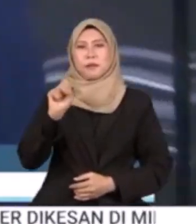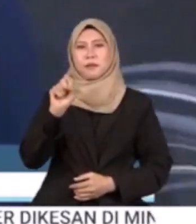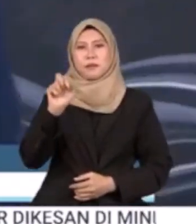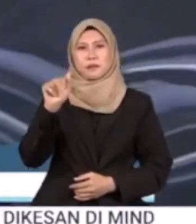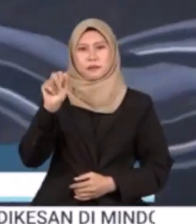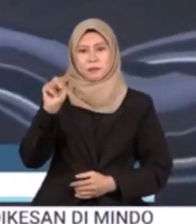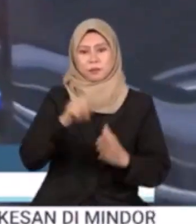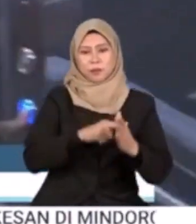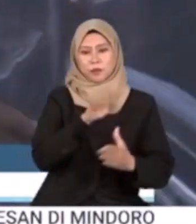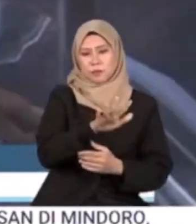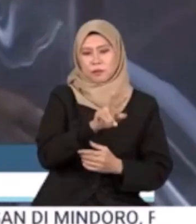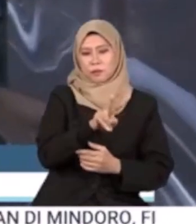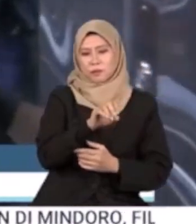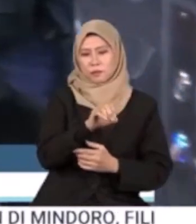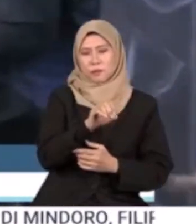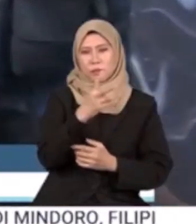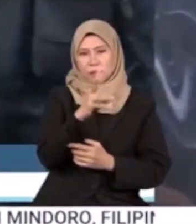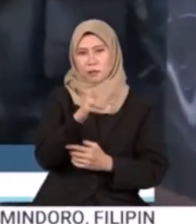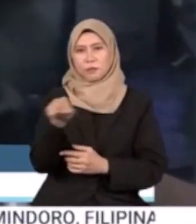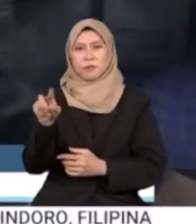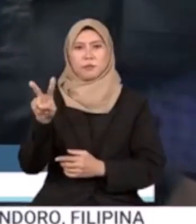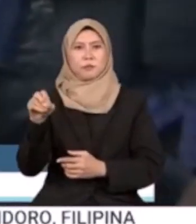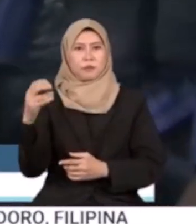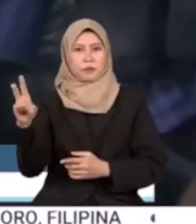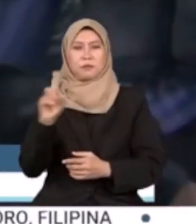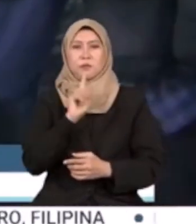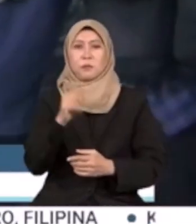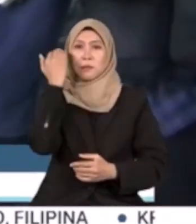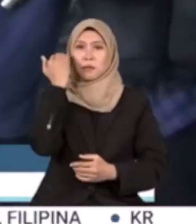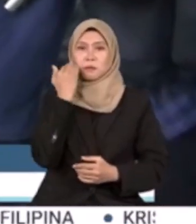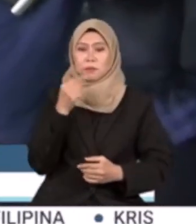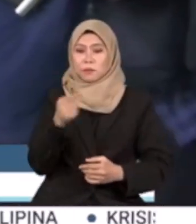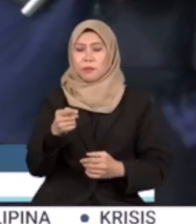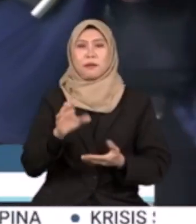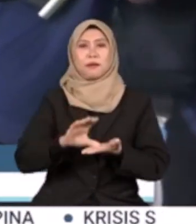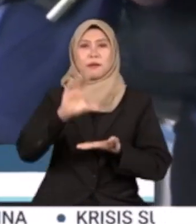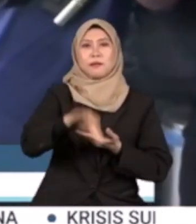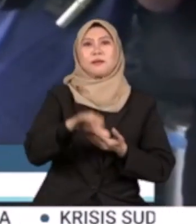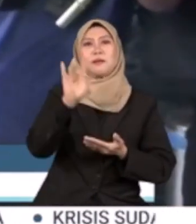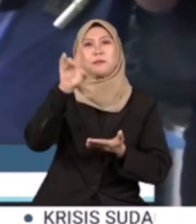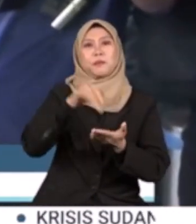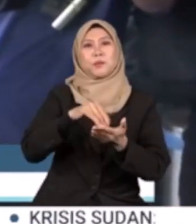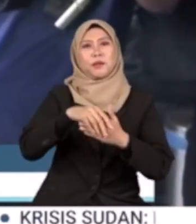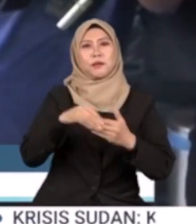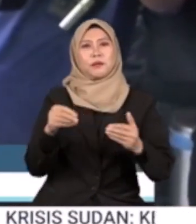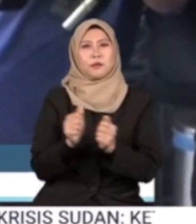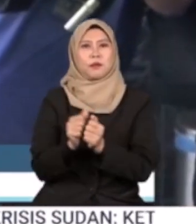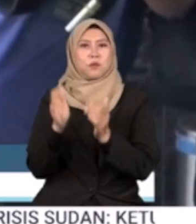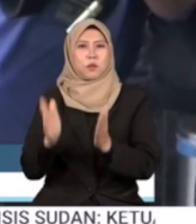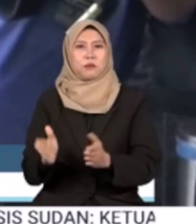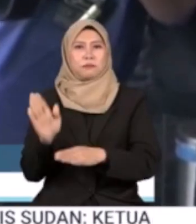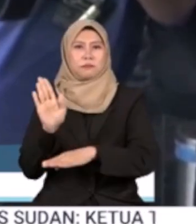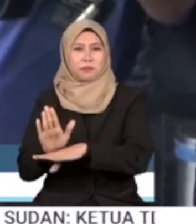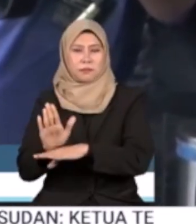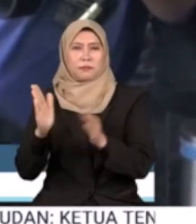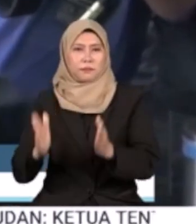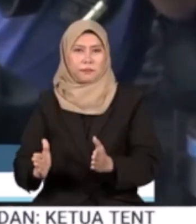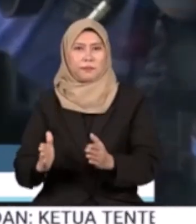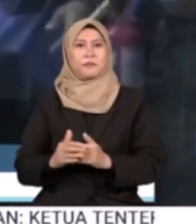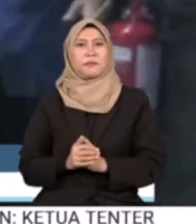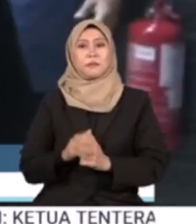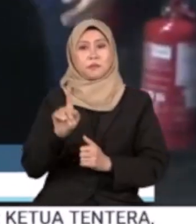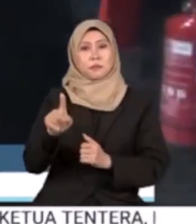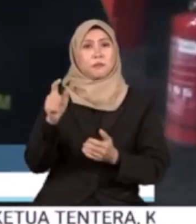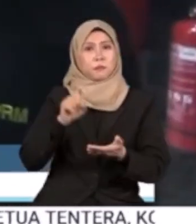2016 hingga Jun 2019 mahkamah membenarkan tertuduh diikat jamin r8000 dengan seorang penjamin tertuduh bagaimanapun